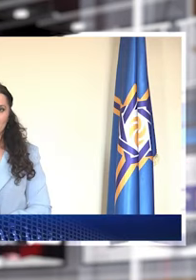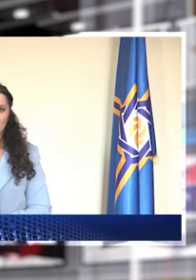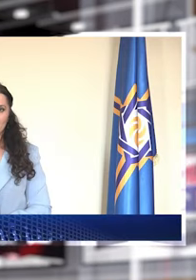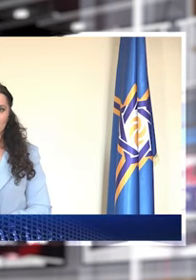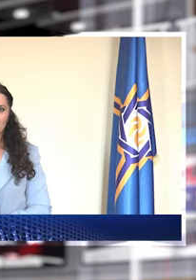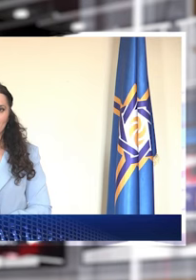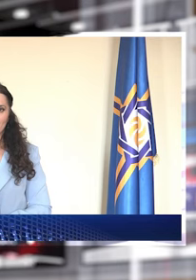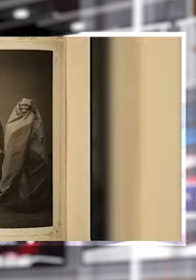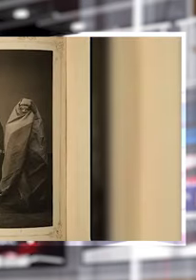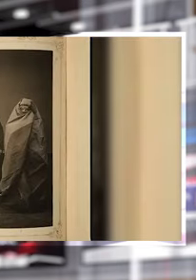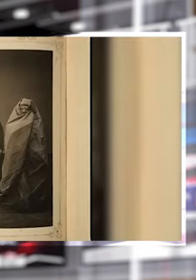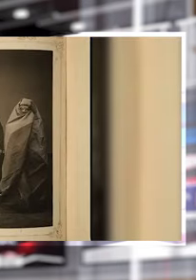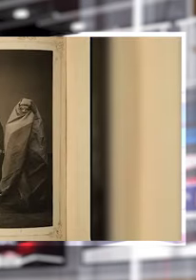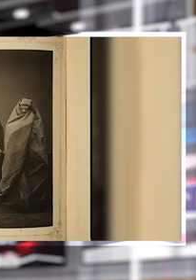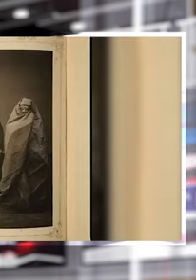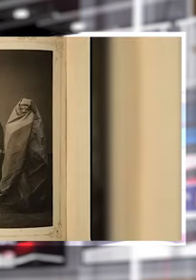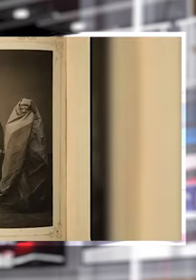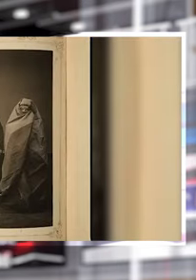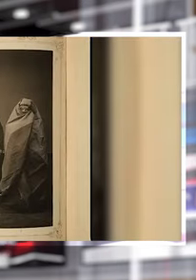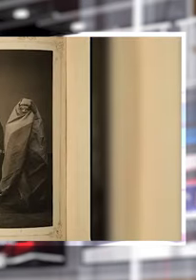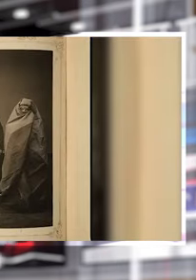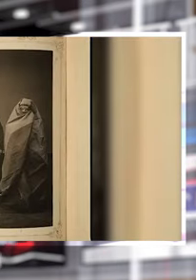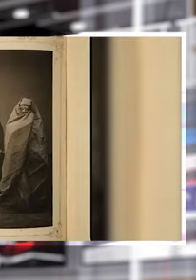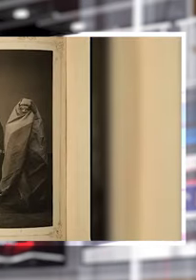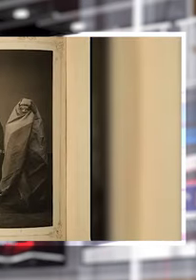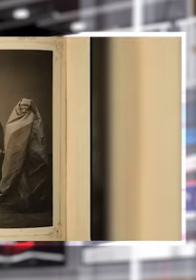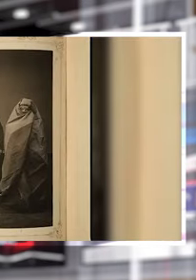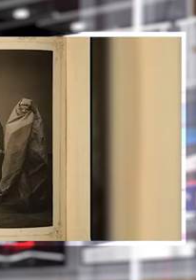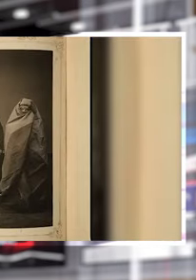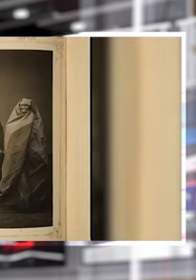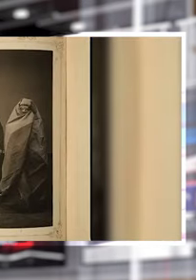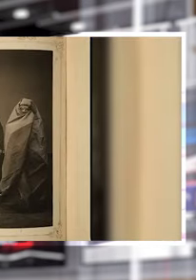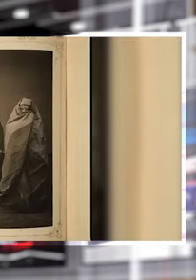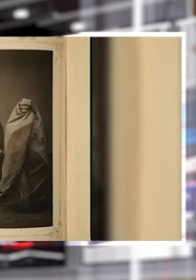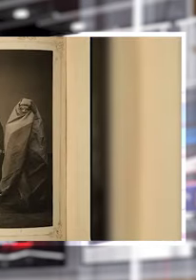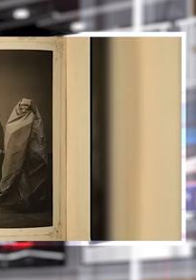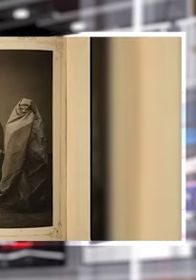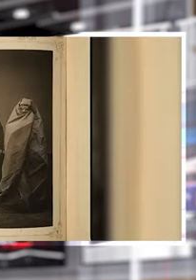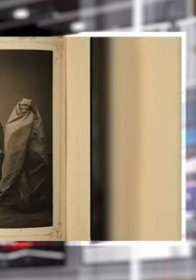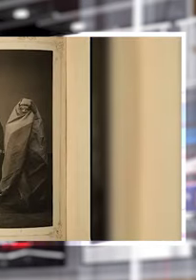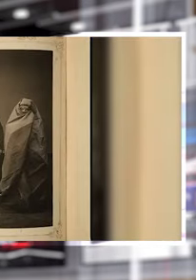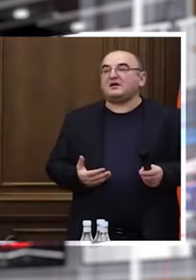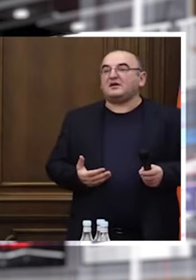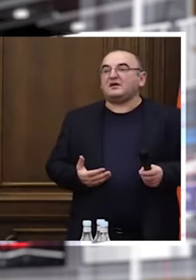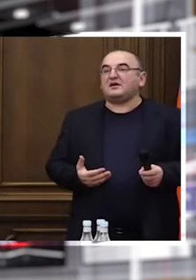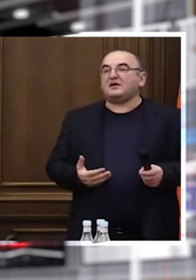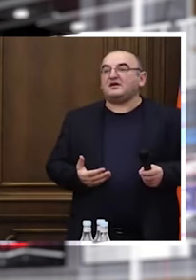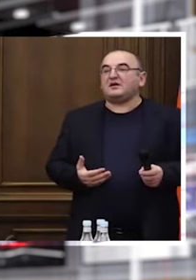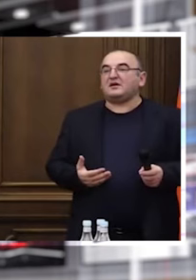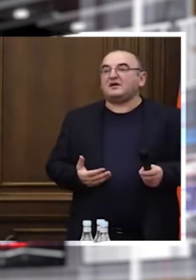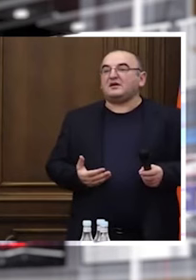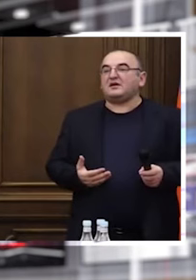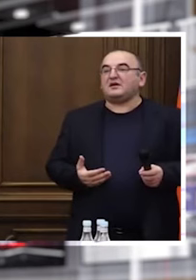կառավարության խոսնակի ելույթը Արևմտյան Հայաստանի ավանդական հագուստը Էրզրումի եւ Վանի մշակութային ժառանգությունը Արցախի